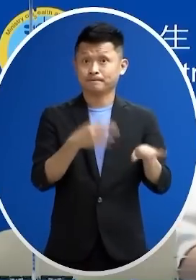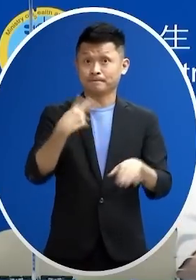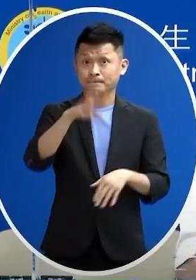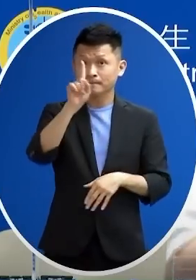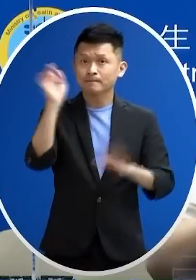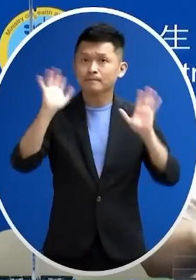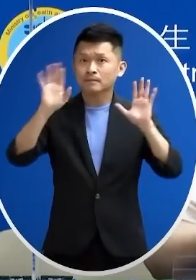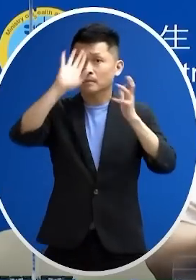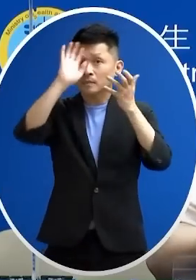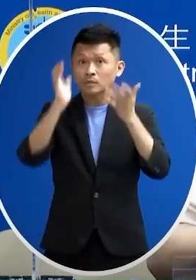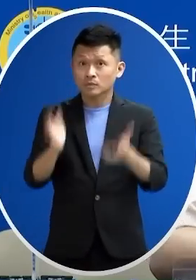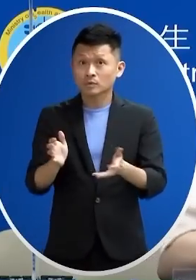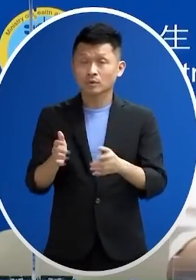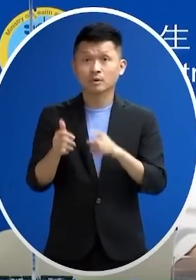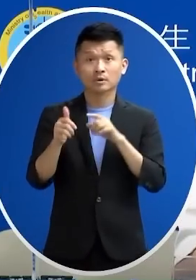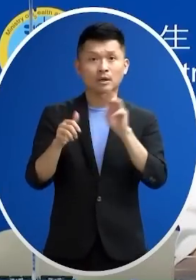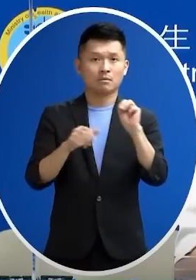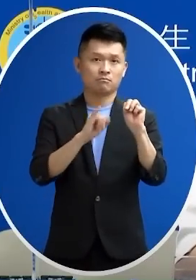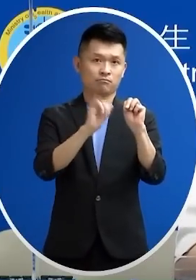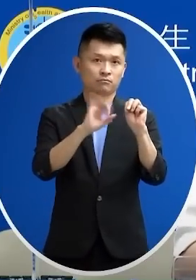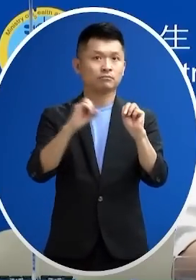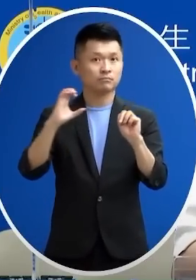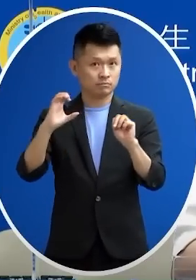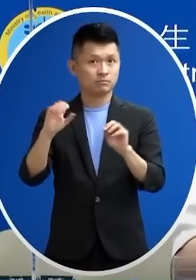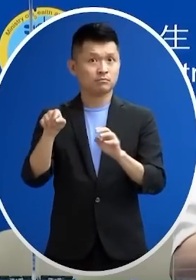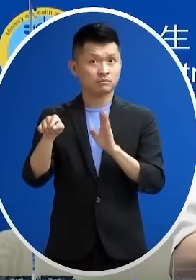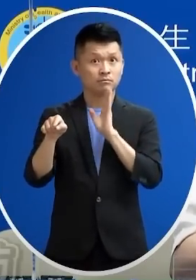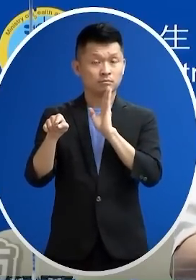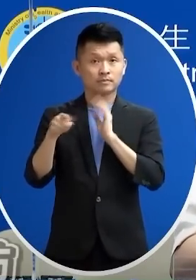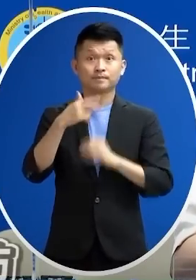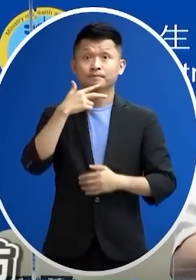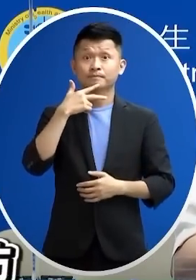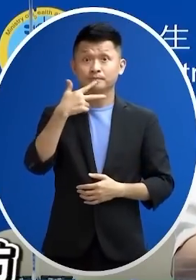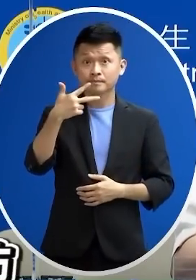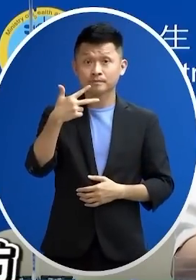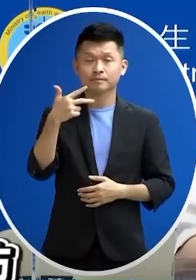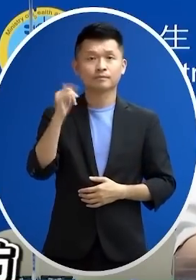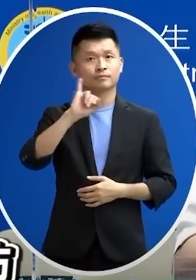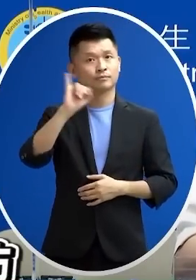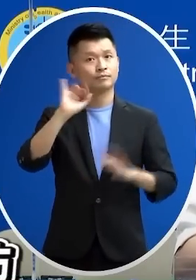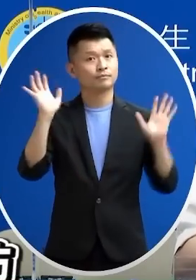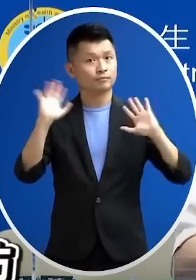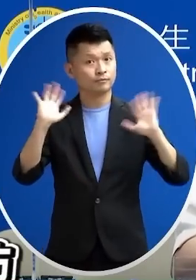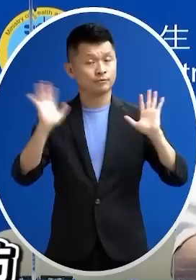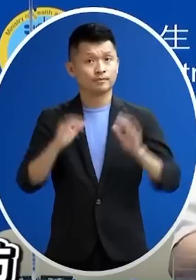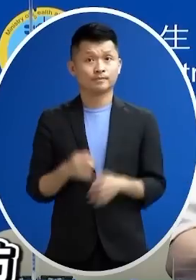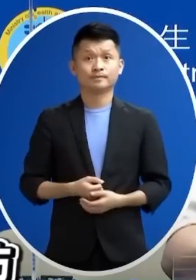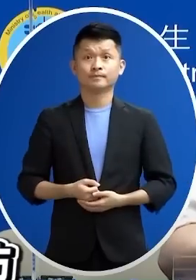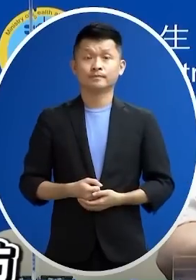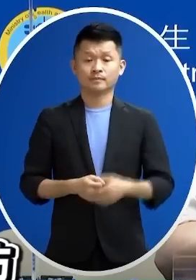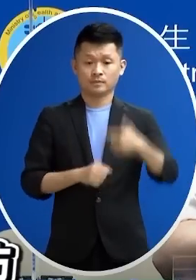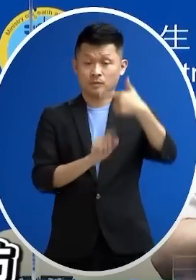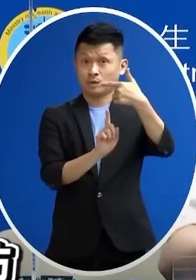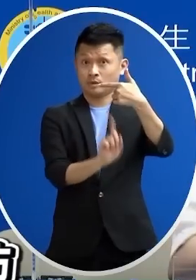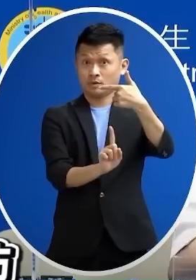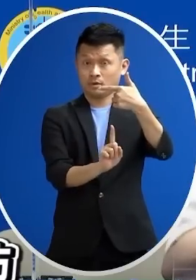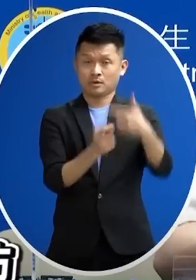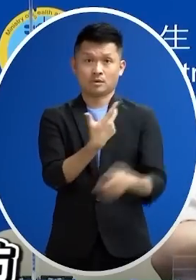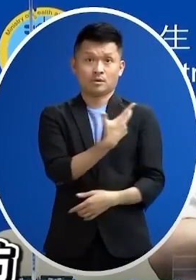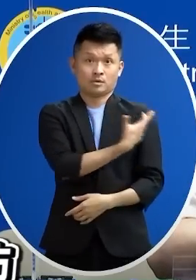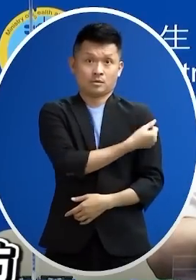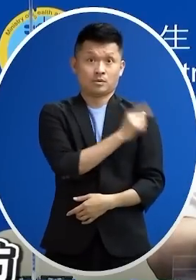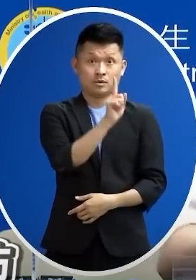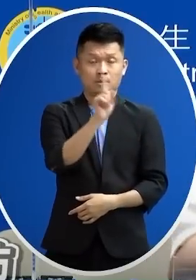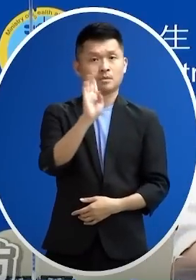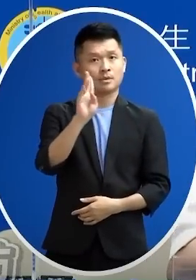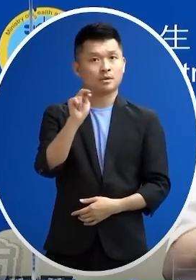儿童的重症个案，是一个 Miss C 的小朋友哈，7岁的女童。这位小朋友有接种，在6月1号接种过一剂